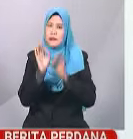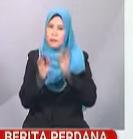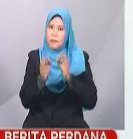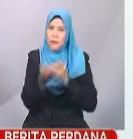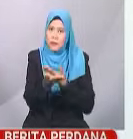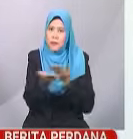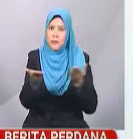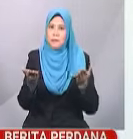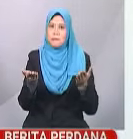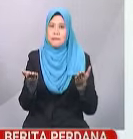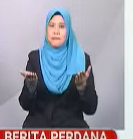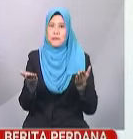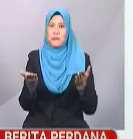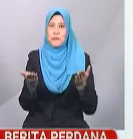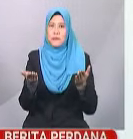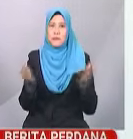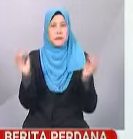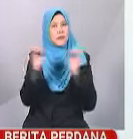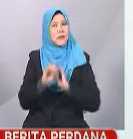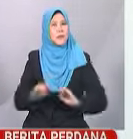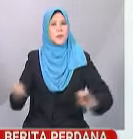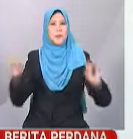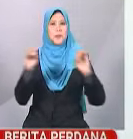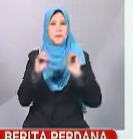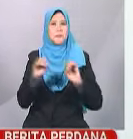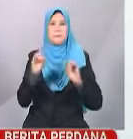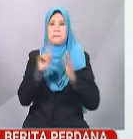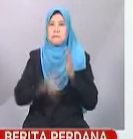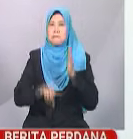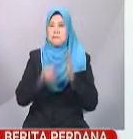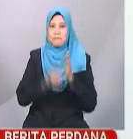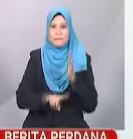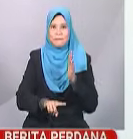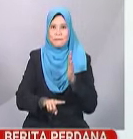anda tidak memiliki apa-apa